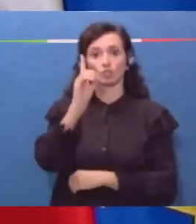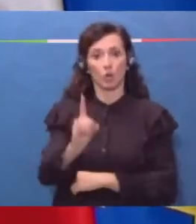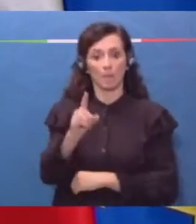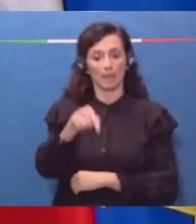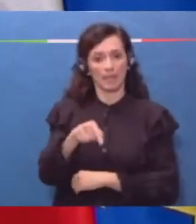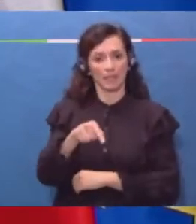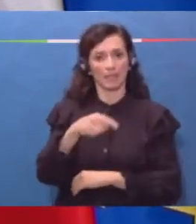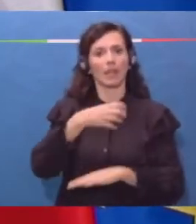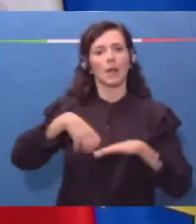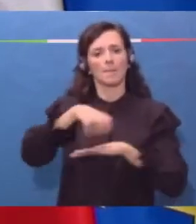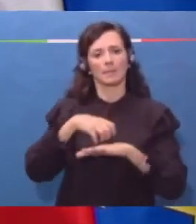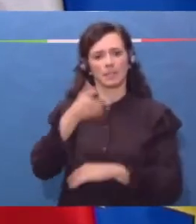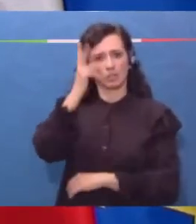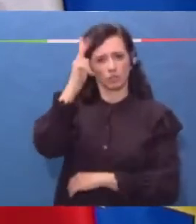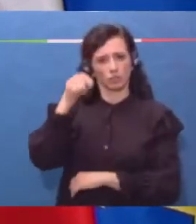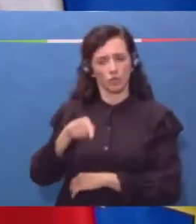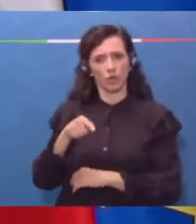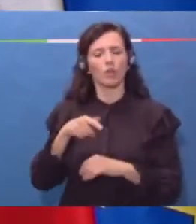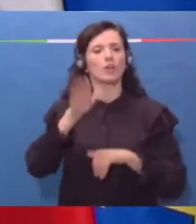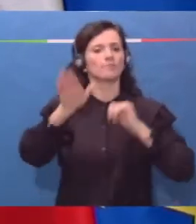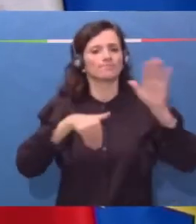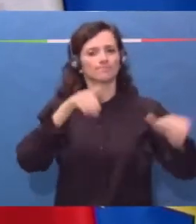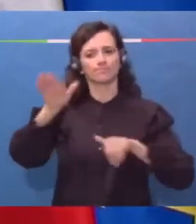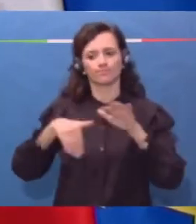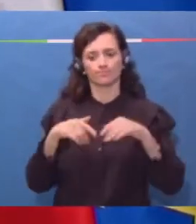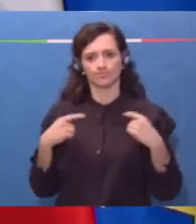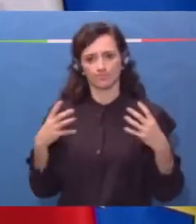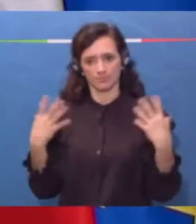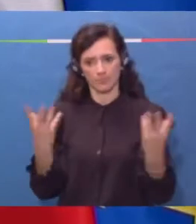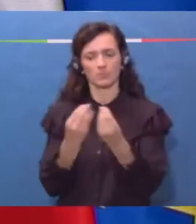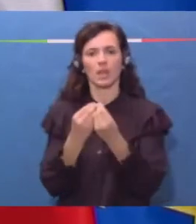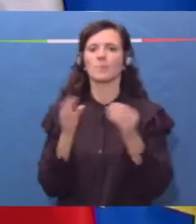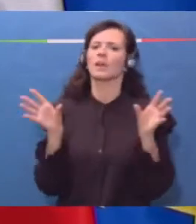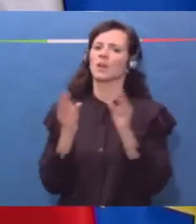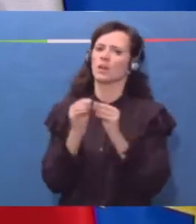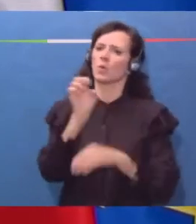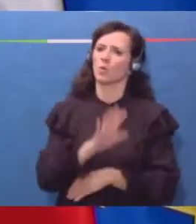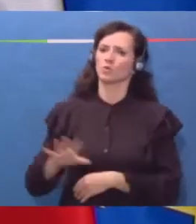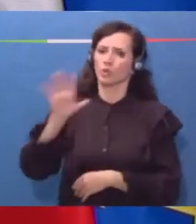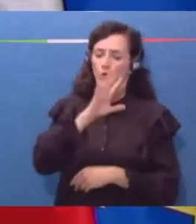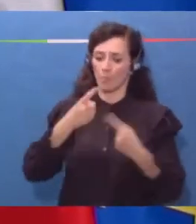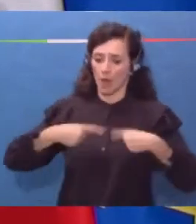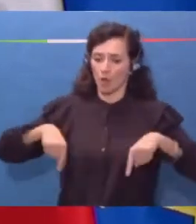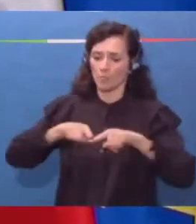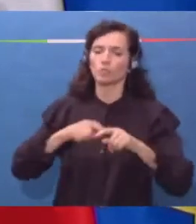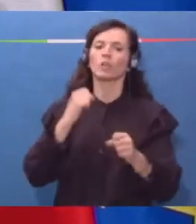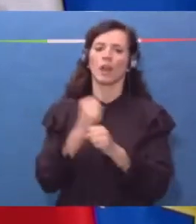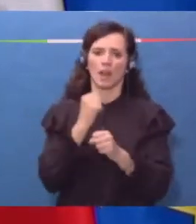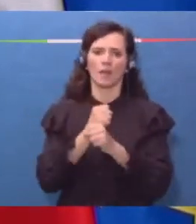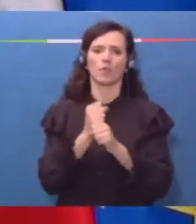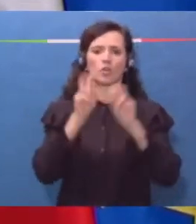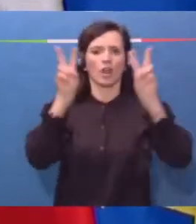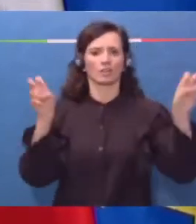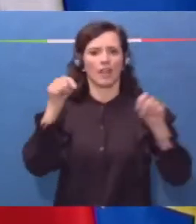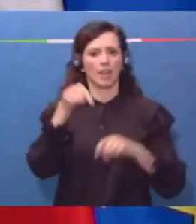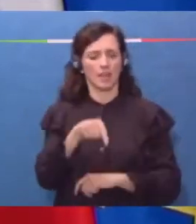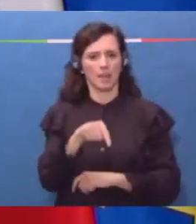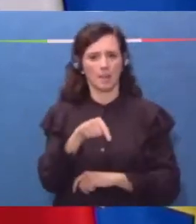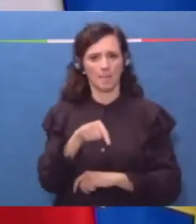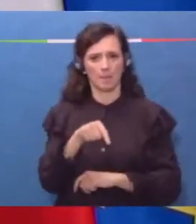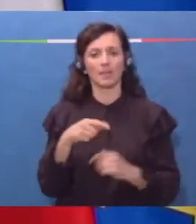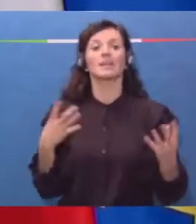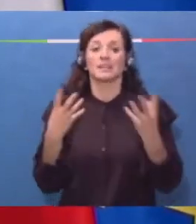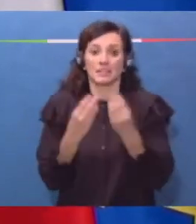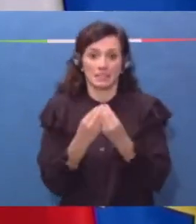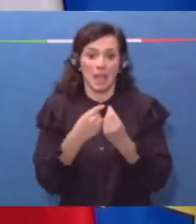Darmanin riunirà gli omologhi dell'Unione Europea, della Commissione, per lavorare su questi temi. Vedremo poi con i